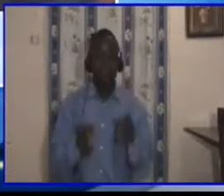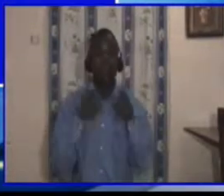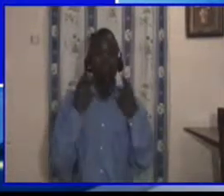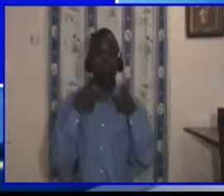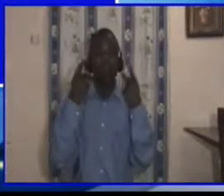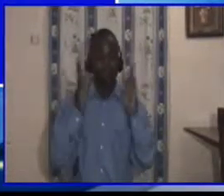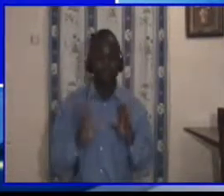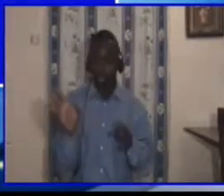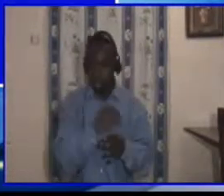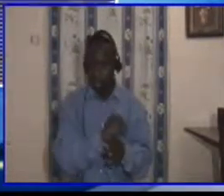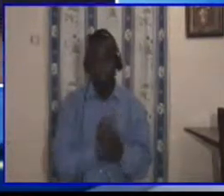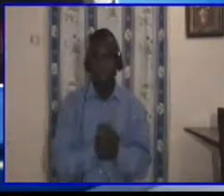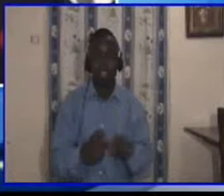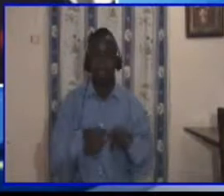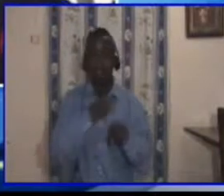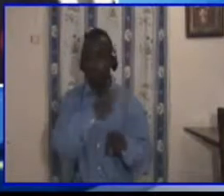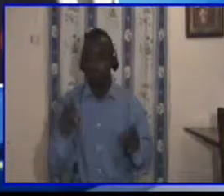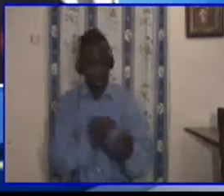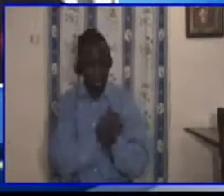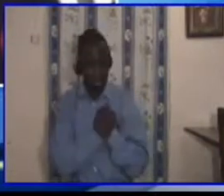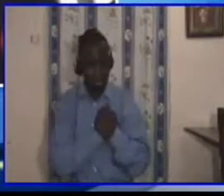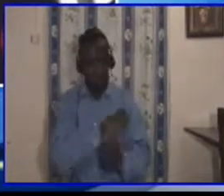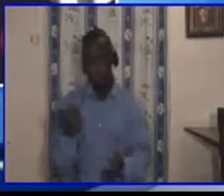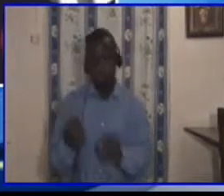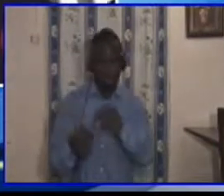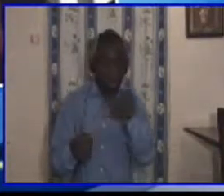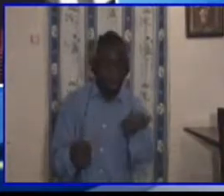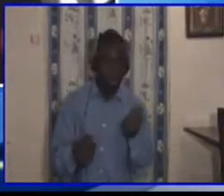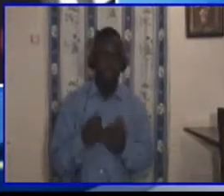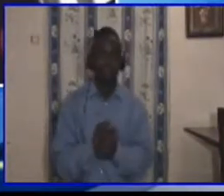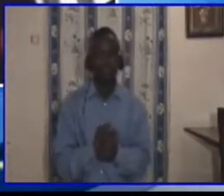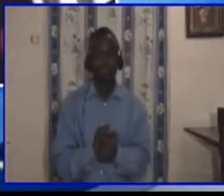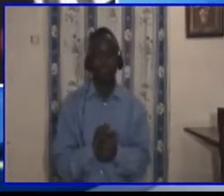non parlate male contro un ministro